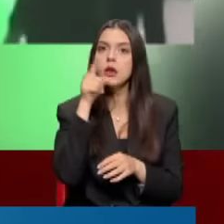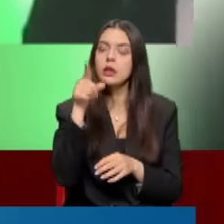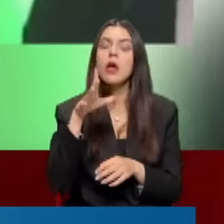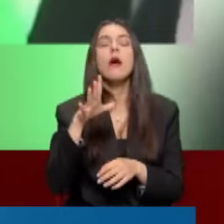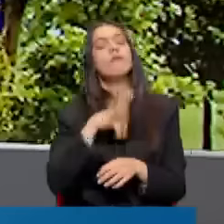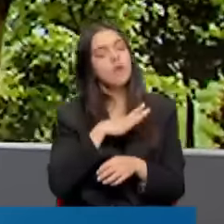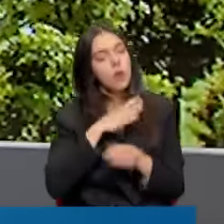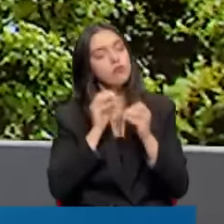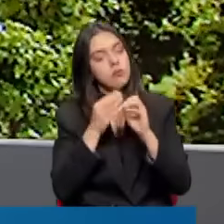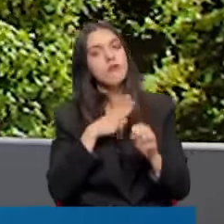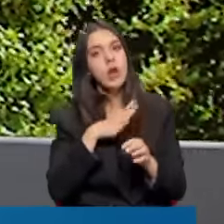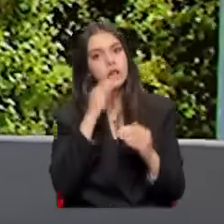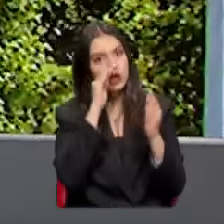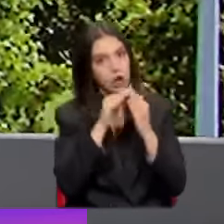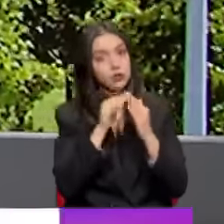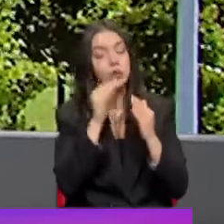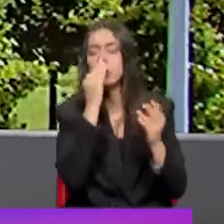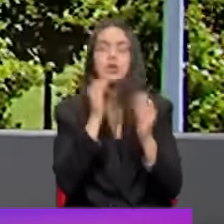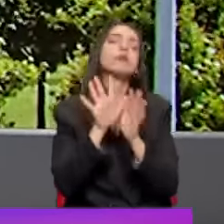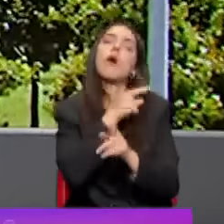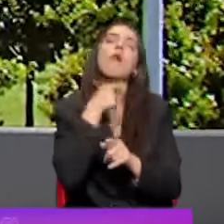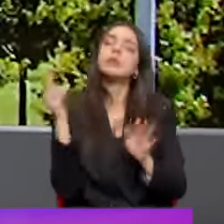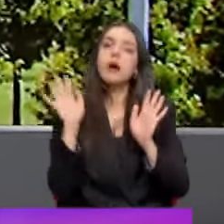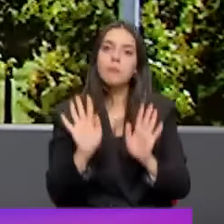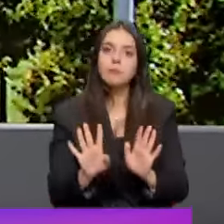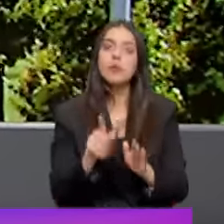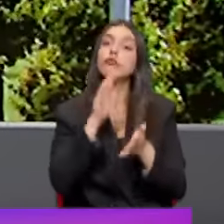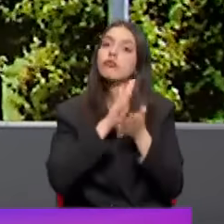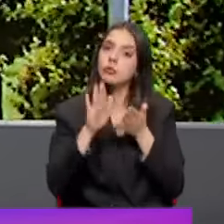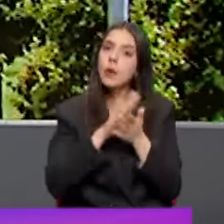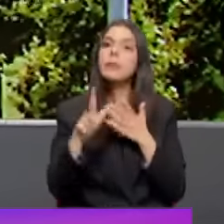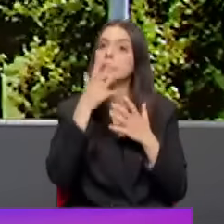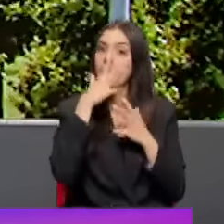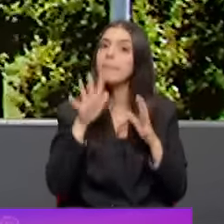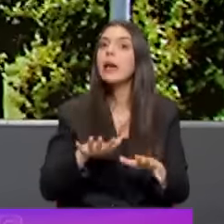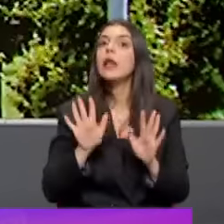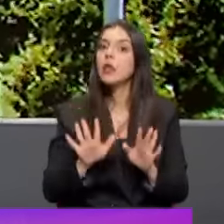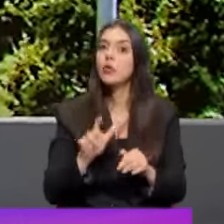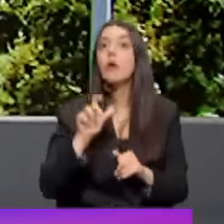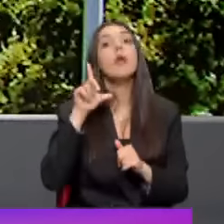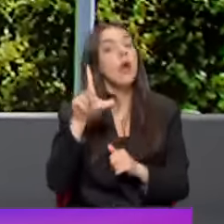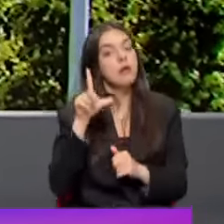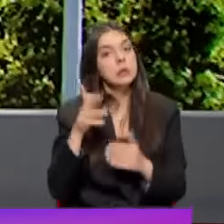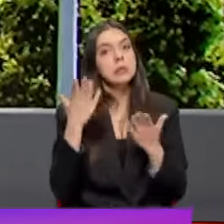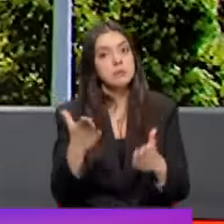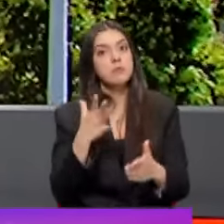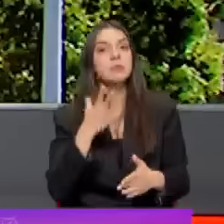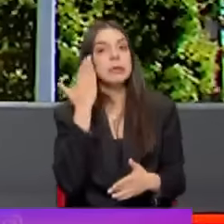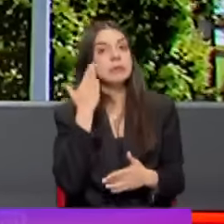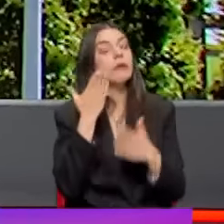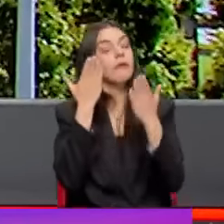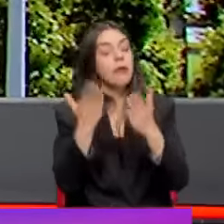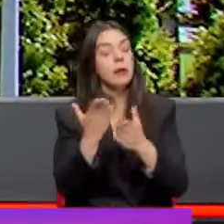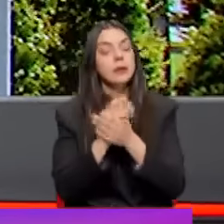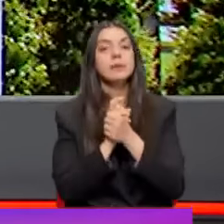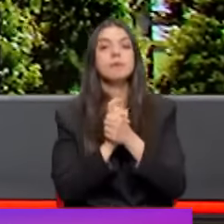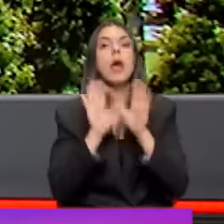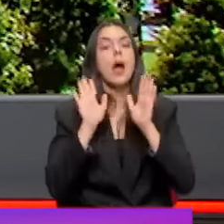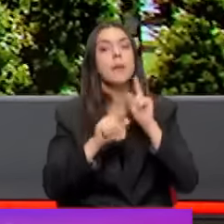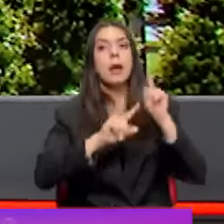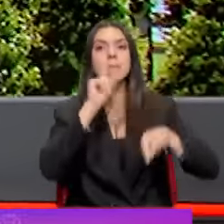var yakışıyor mu asla yakışmıyor düzeltilmesi bekleniyor gerekiyor sevgili izleyenler ama